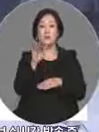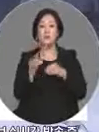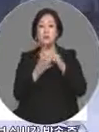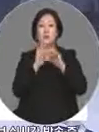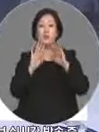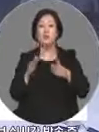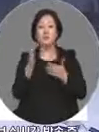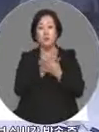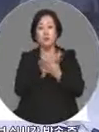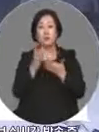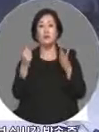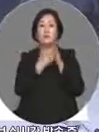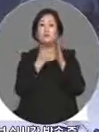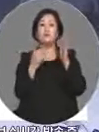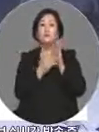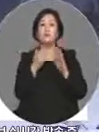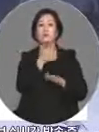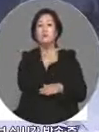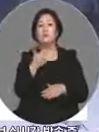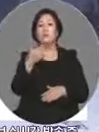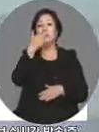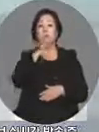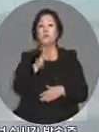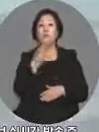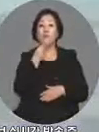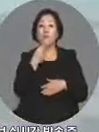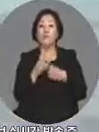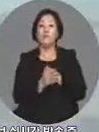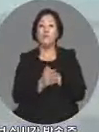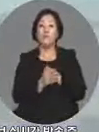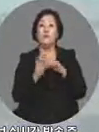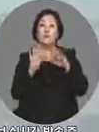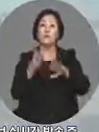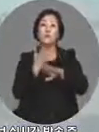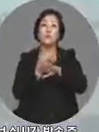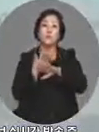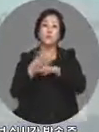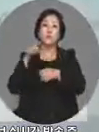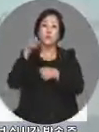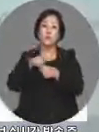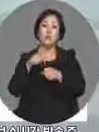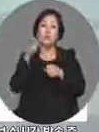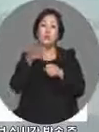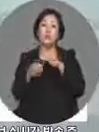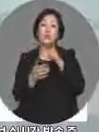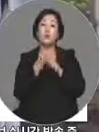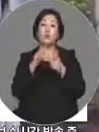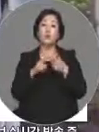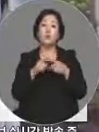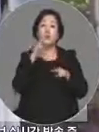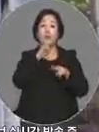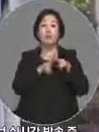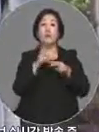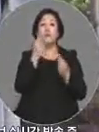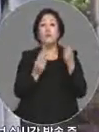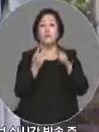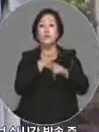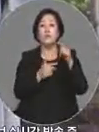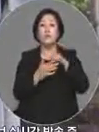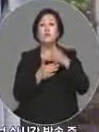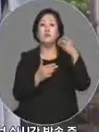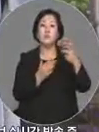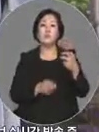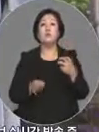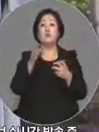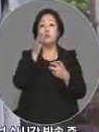있었는데 이런 부분에 대해서 이제 메리트가 없잖아요. 또 다른 주유소 역시 경유값이 휘발유보다 70원이나